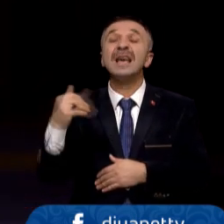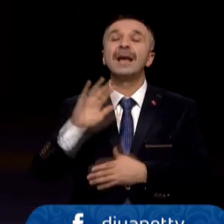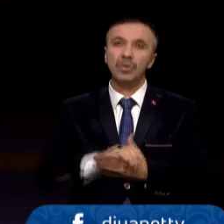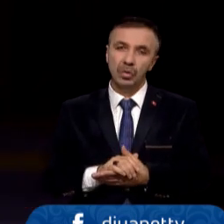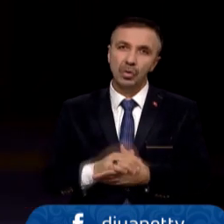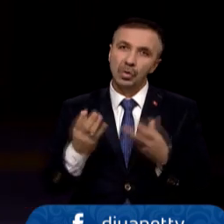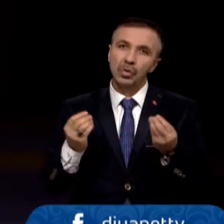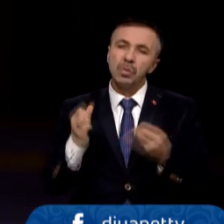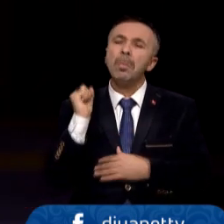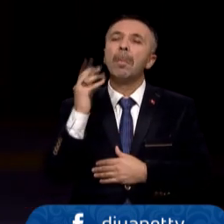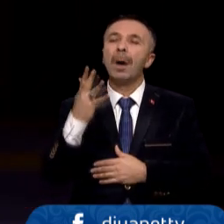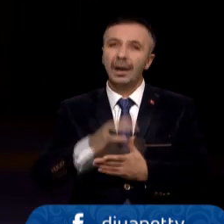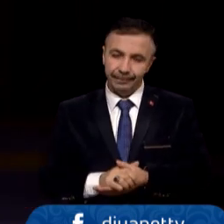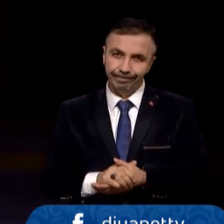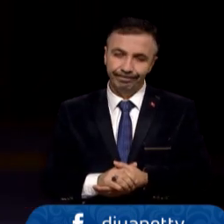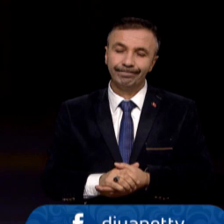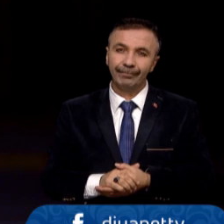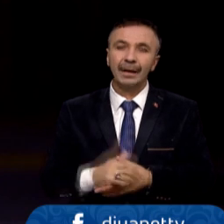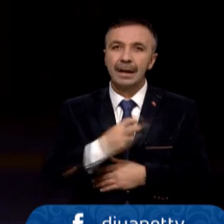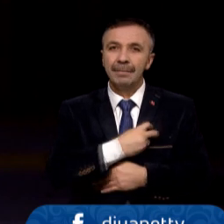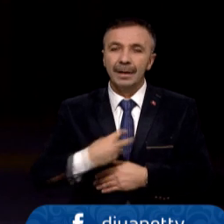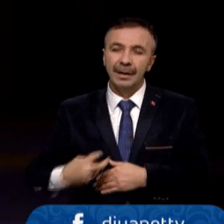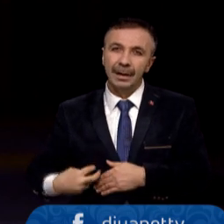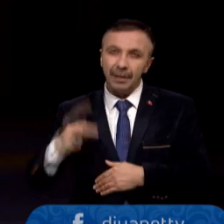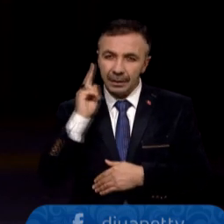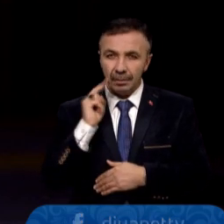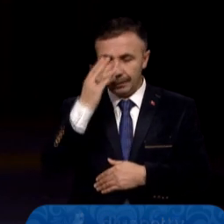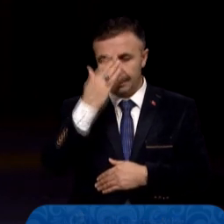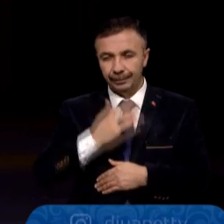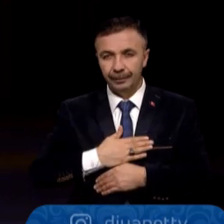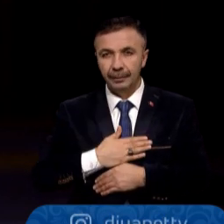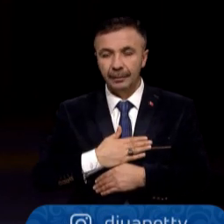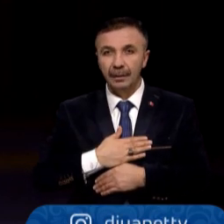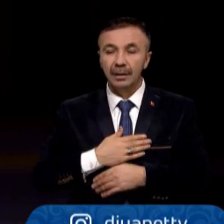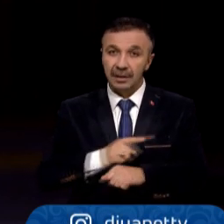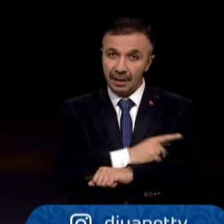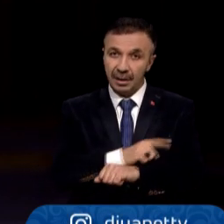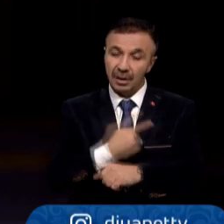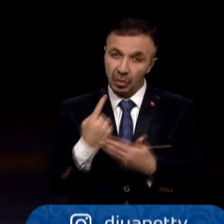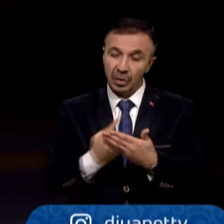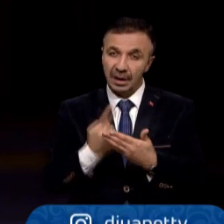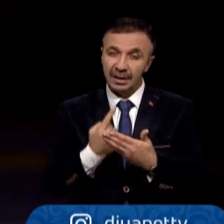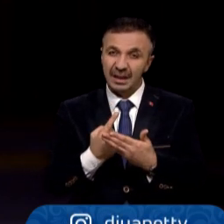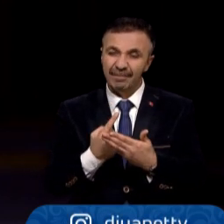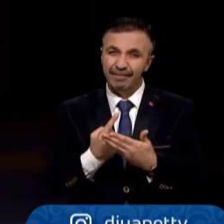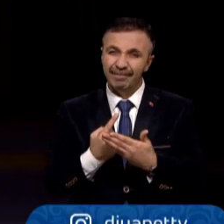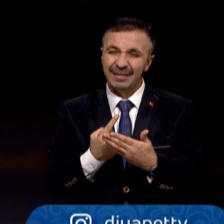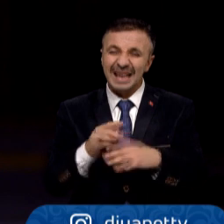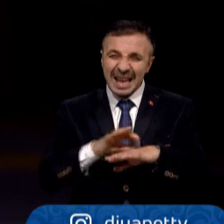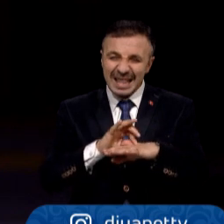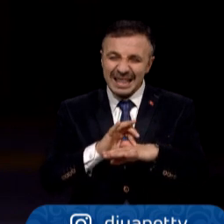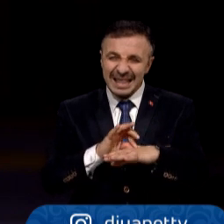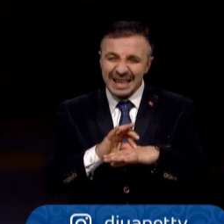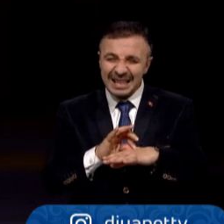en çok pahalı o bu peygamber Sallallahu Aleyhi ve Sellem Efendimiz zamanında Kuranı